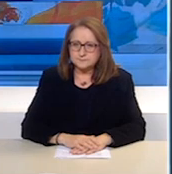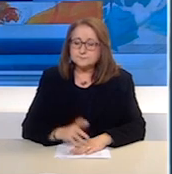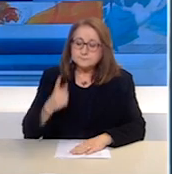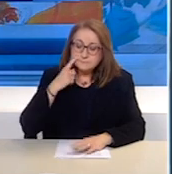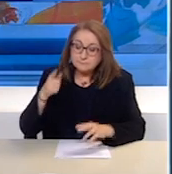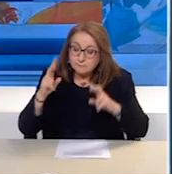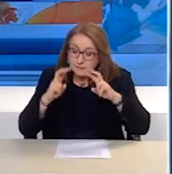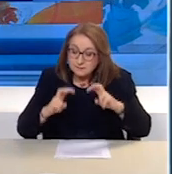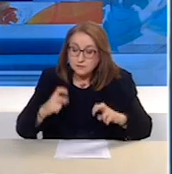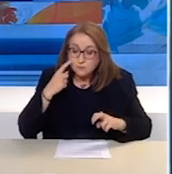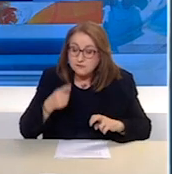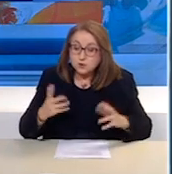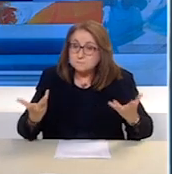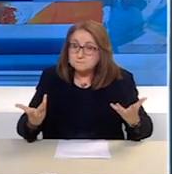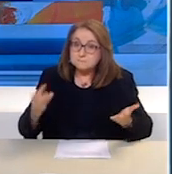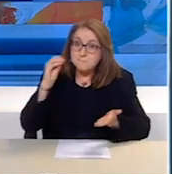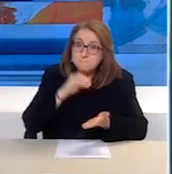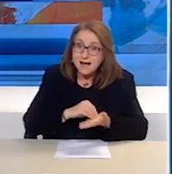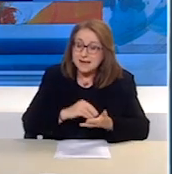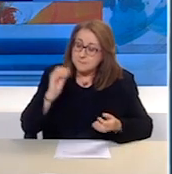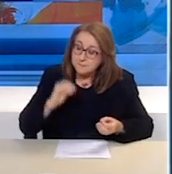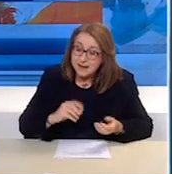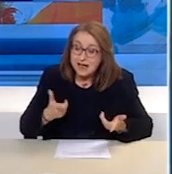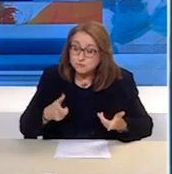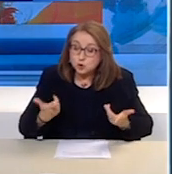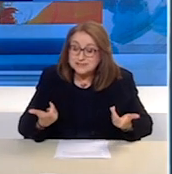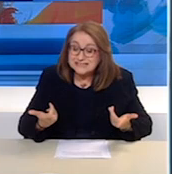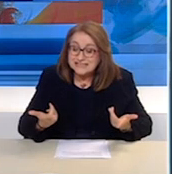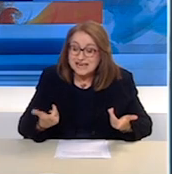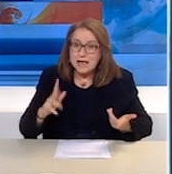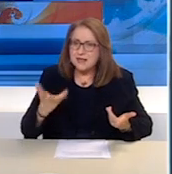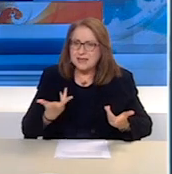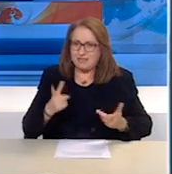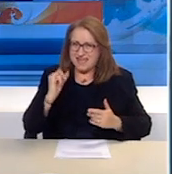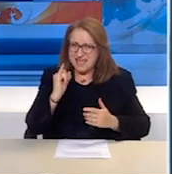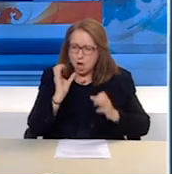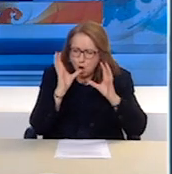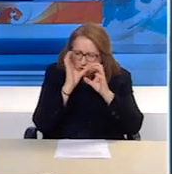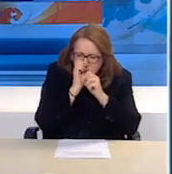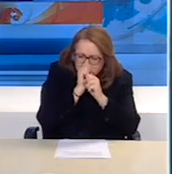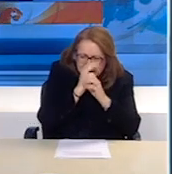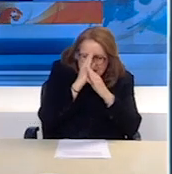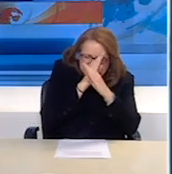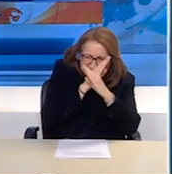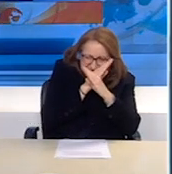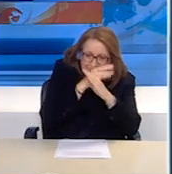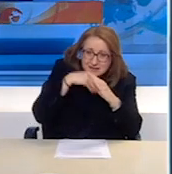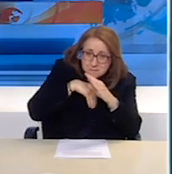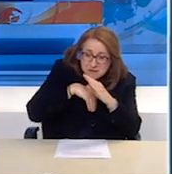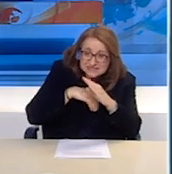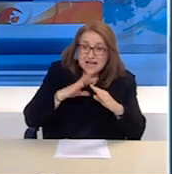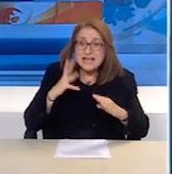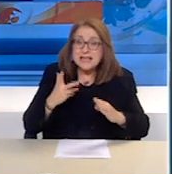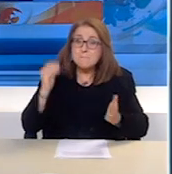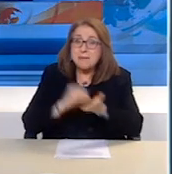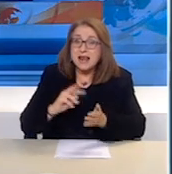φαινόμενο, αν είναι η επανανείχνεση του γενετικού υλικού του ιού ή απλά μια μακρά παραμονή του ιού στο σώμα. Έχουν καταγραφεί περιστατικά μέχρι